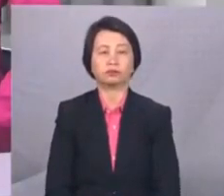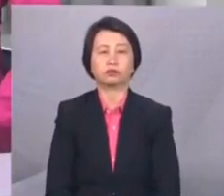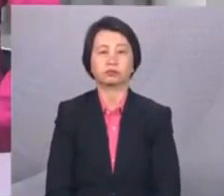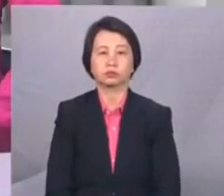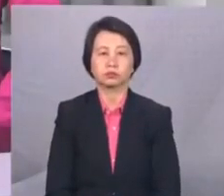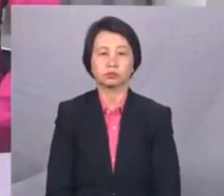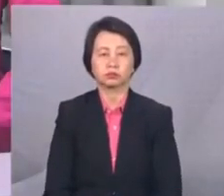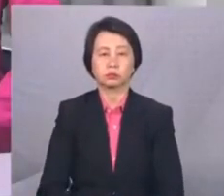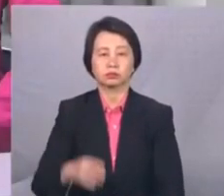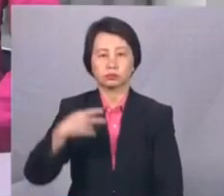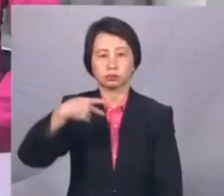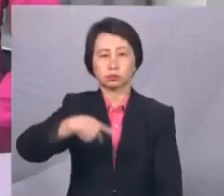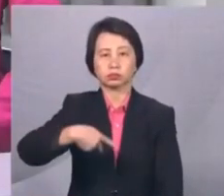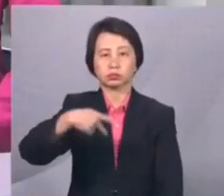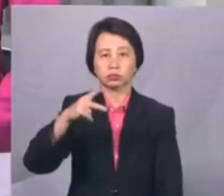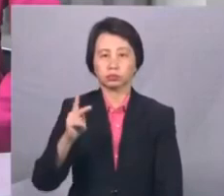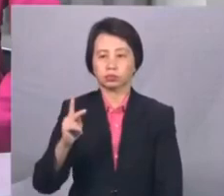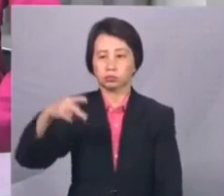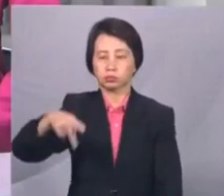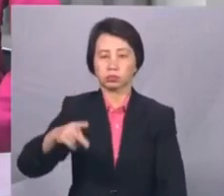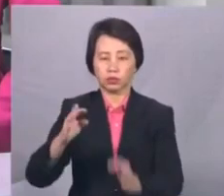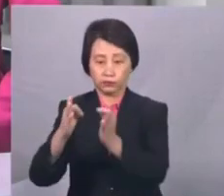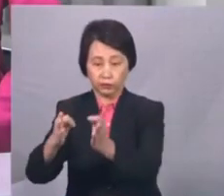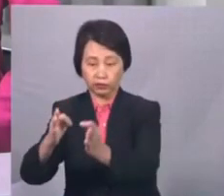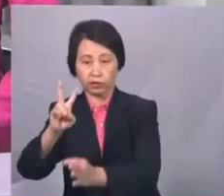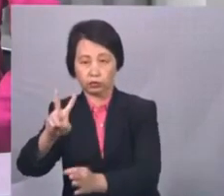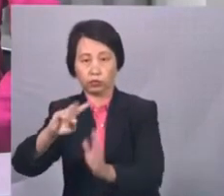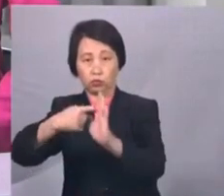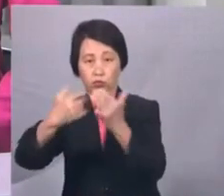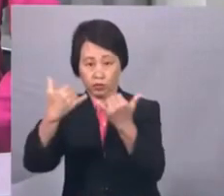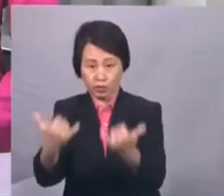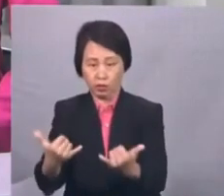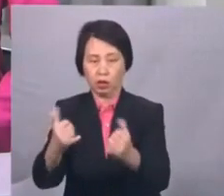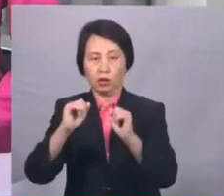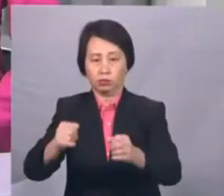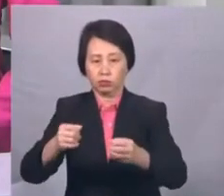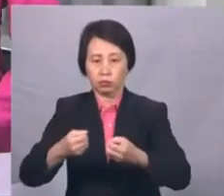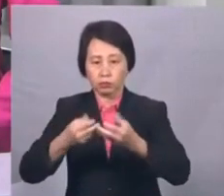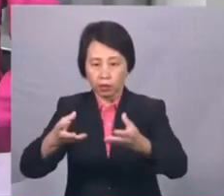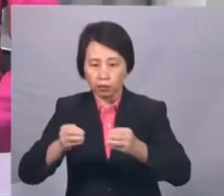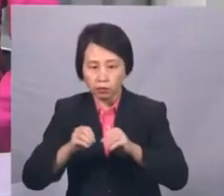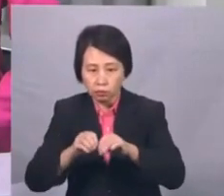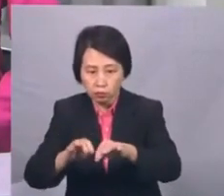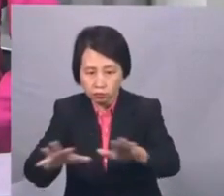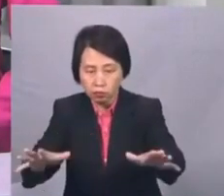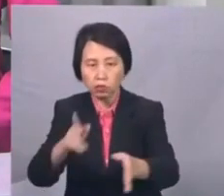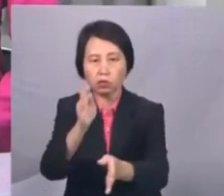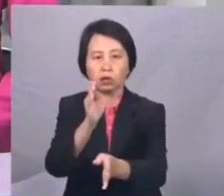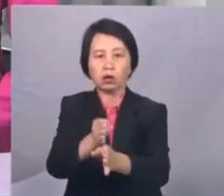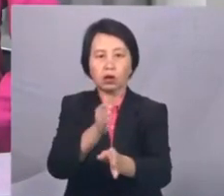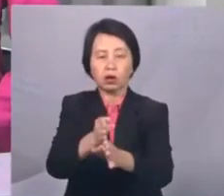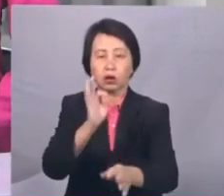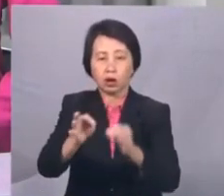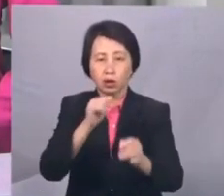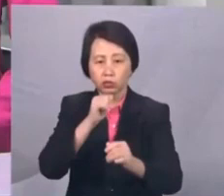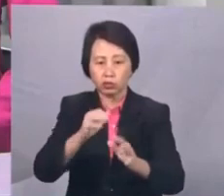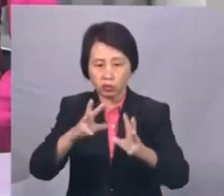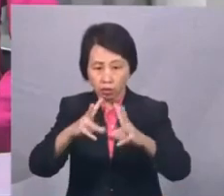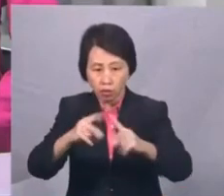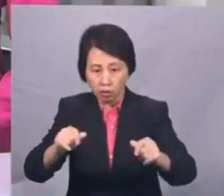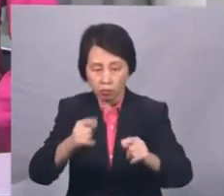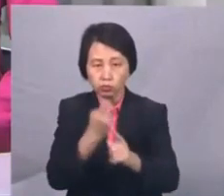Hai perintah kawanan pergerakan tipe fasa 2 yang bermula hari ini boleh memberi impak psikologi jika tidak ditangani